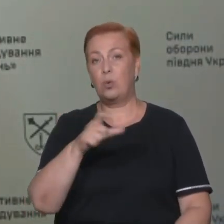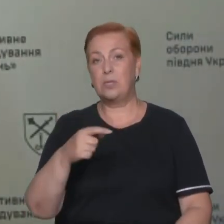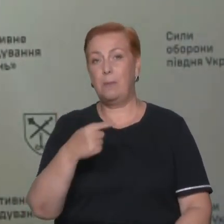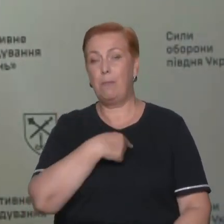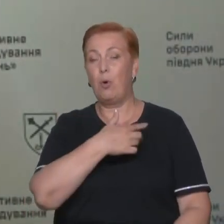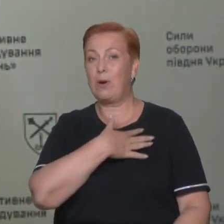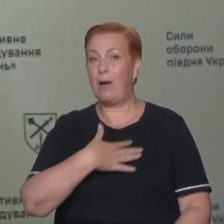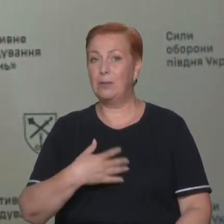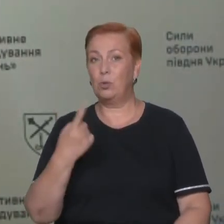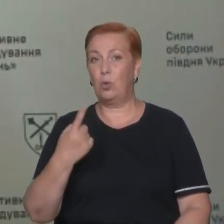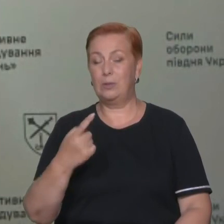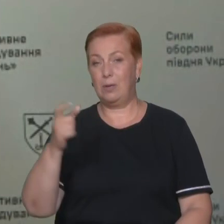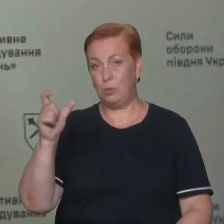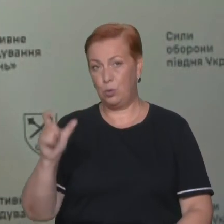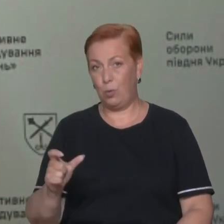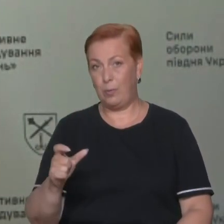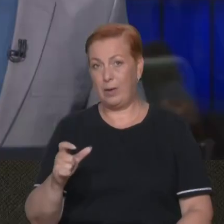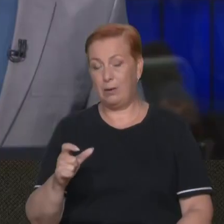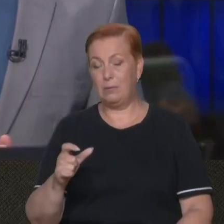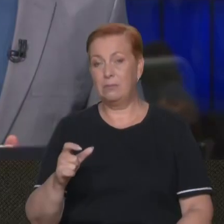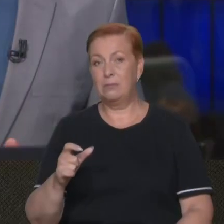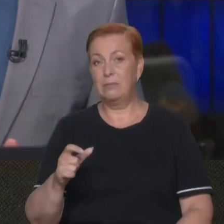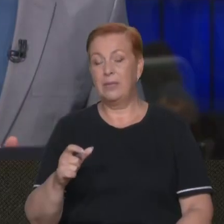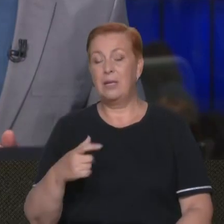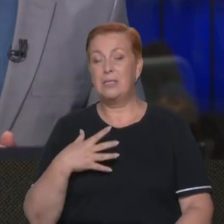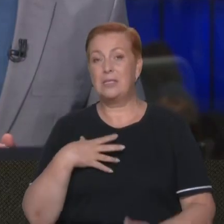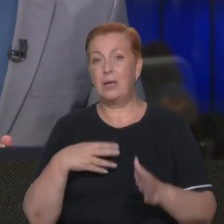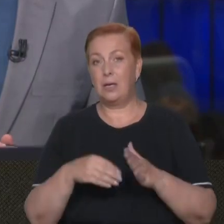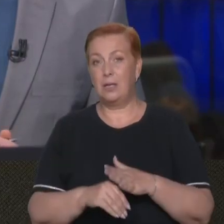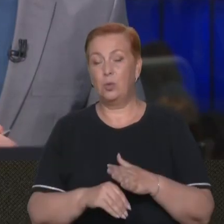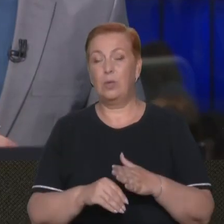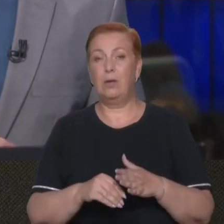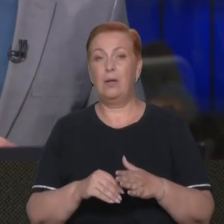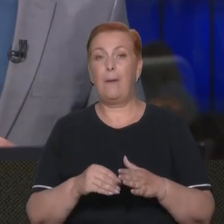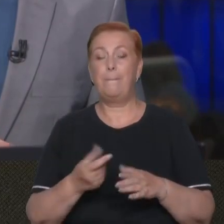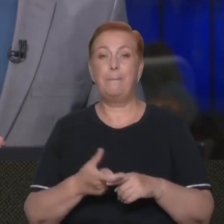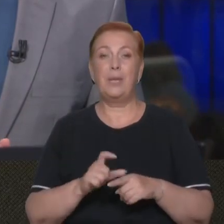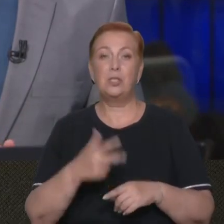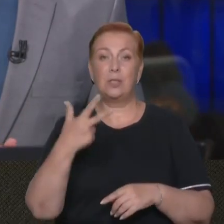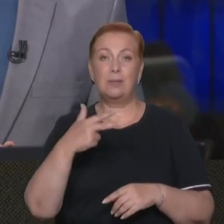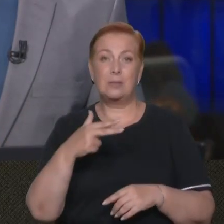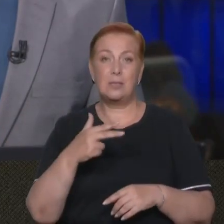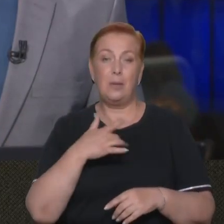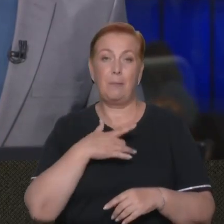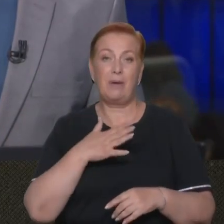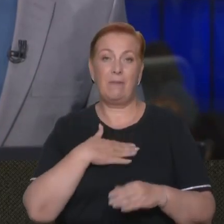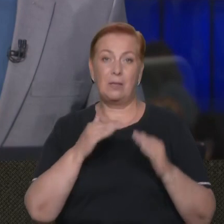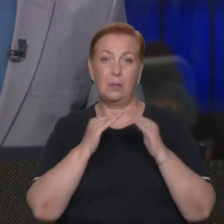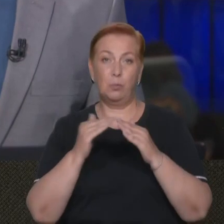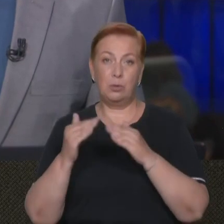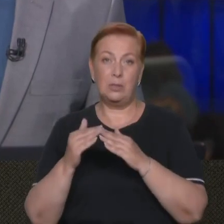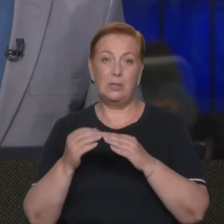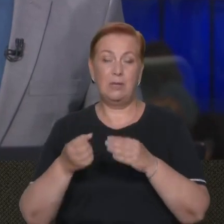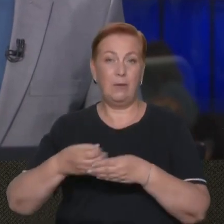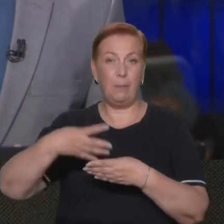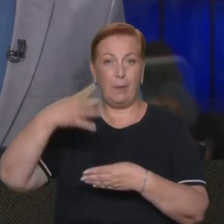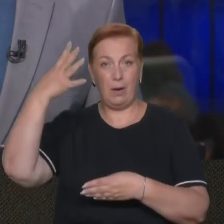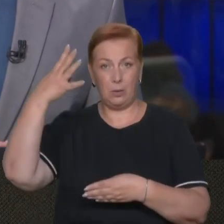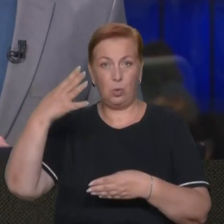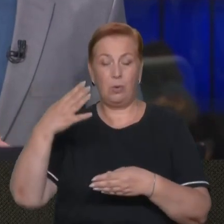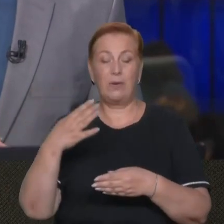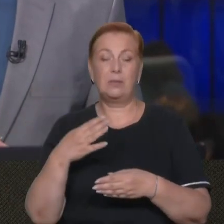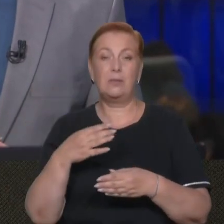особа загинула цивільна. Більше 30 будинків приватних і багатоквартирних пошкоджено